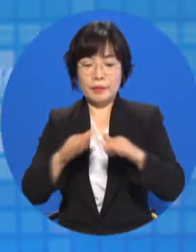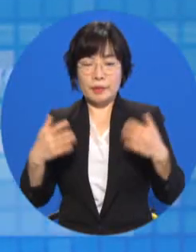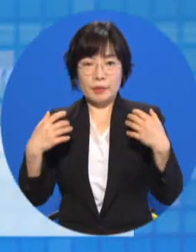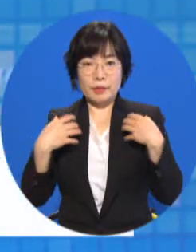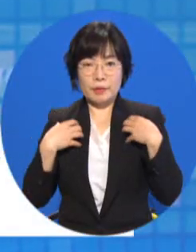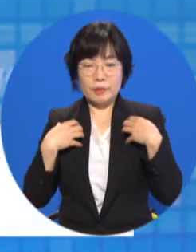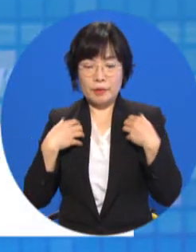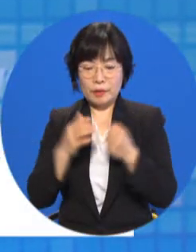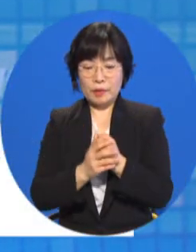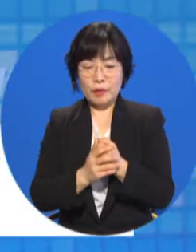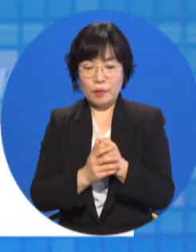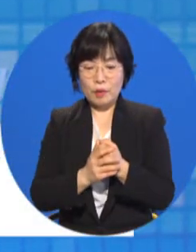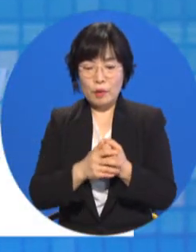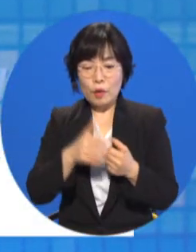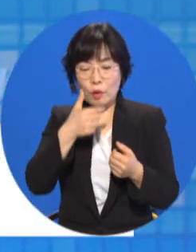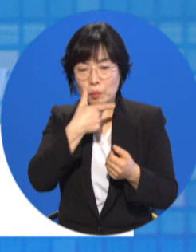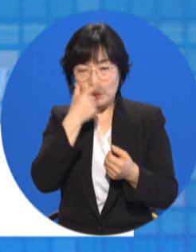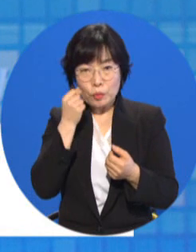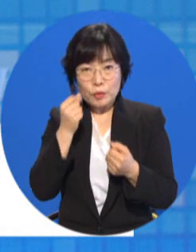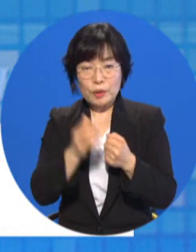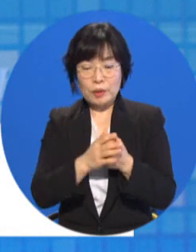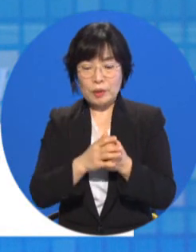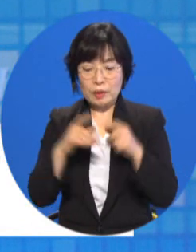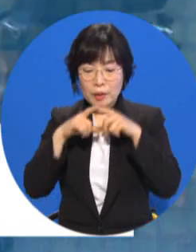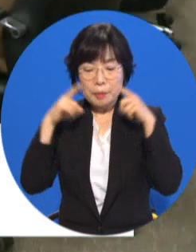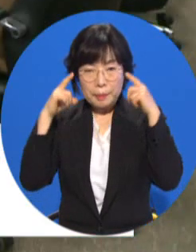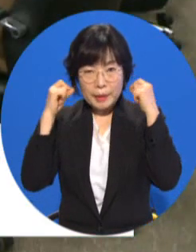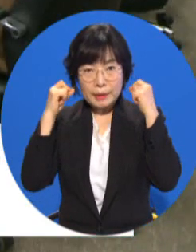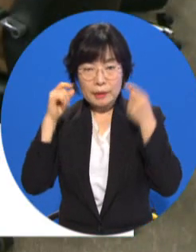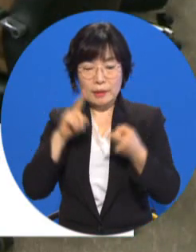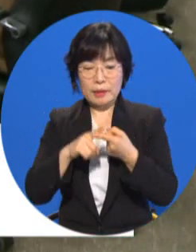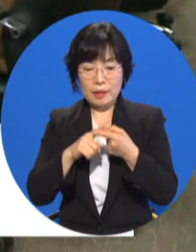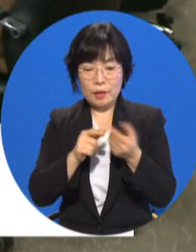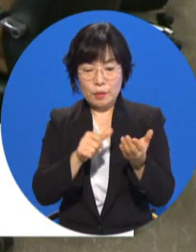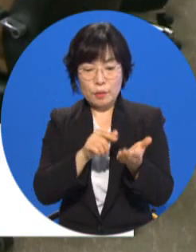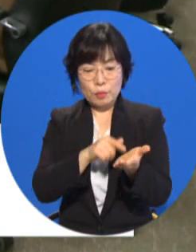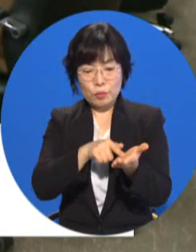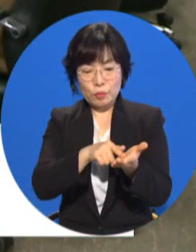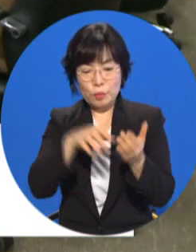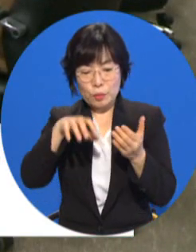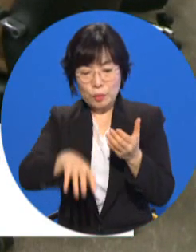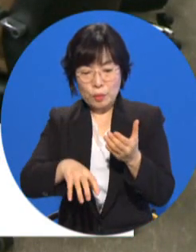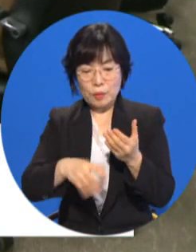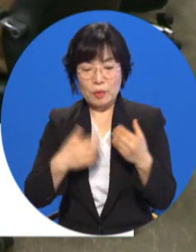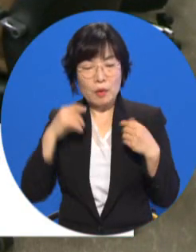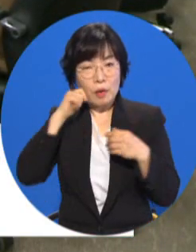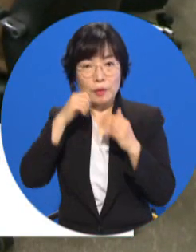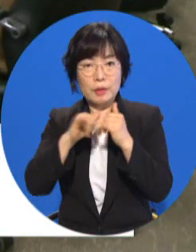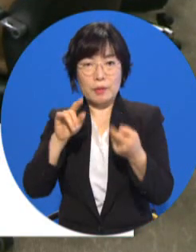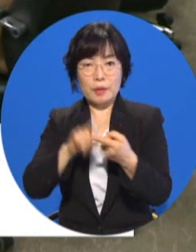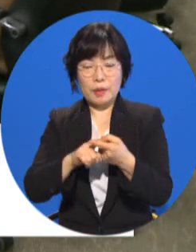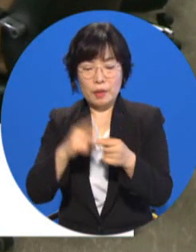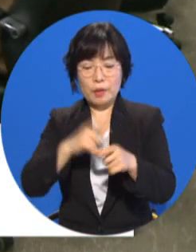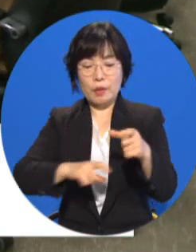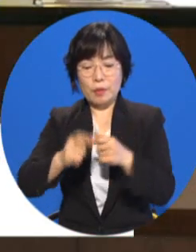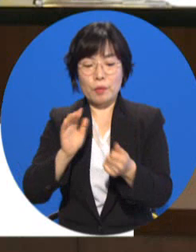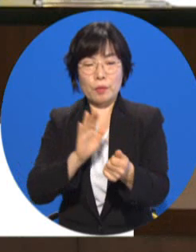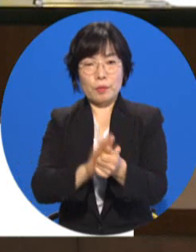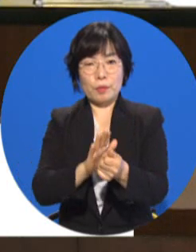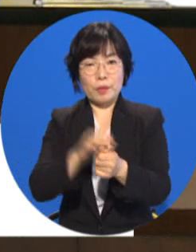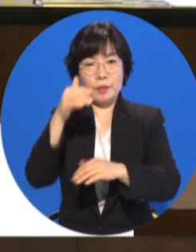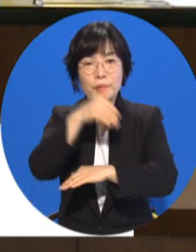전라남도가 품귀 현상으로 수급이 원활하지 못한 마스크를 방역 현장과 안전 취약자를 대상으로 추가